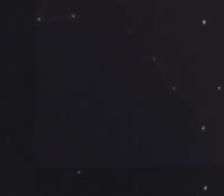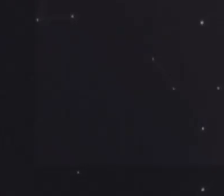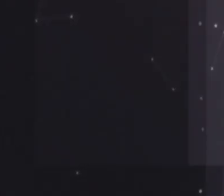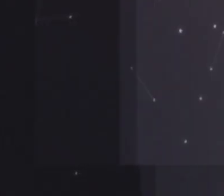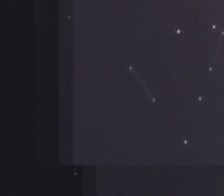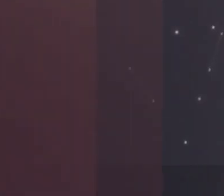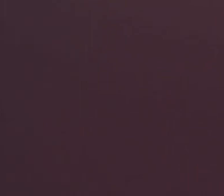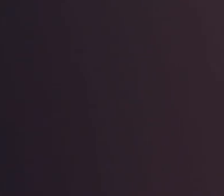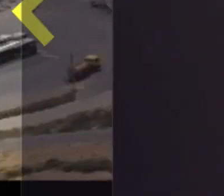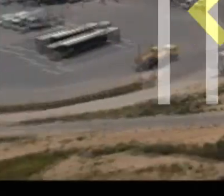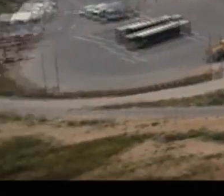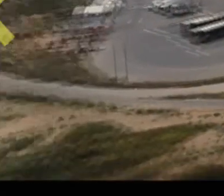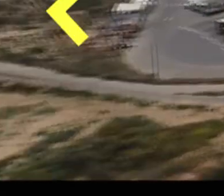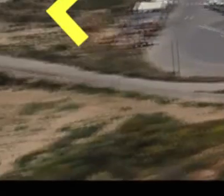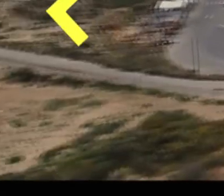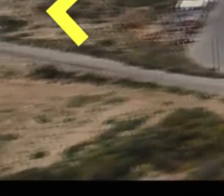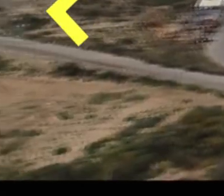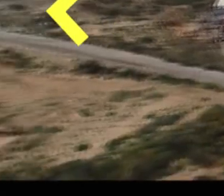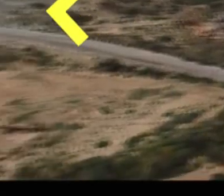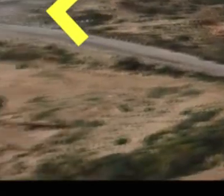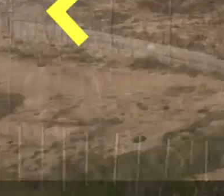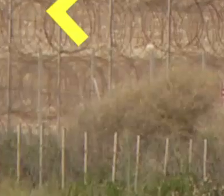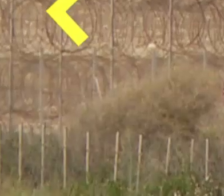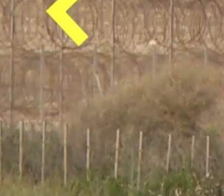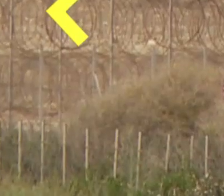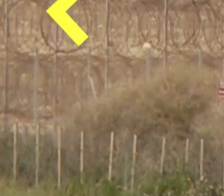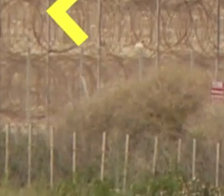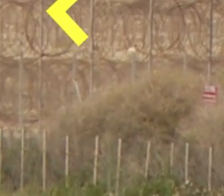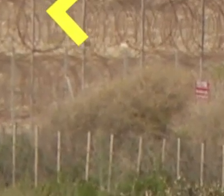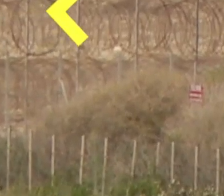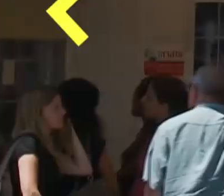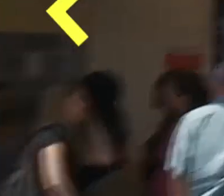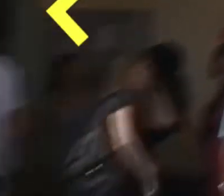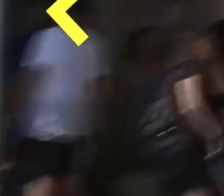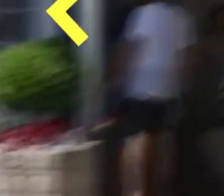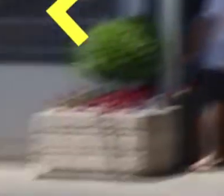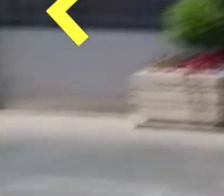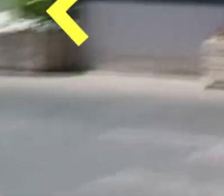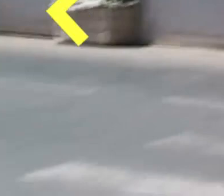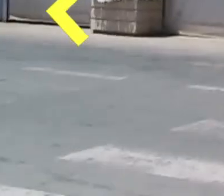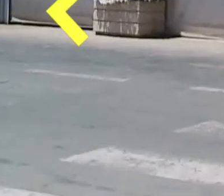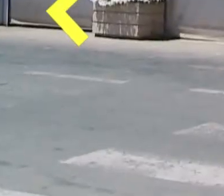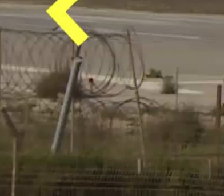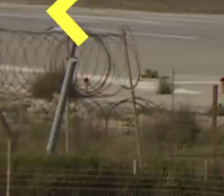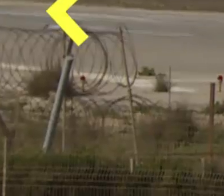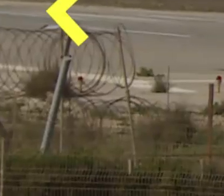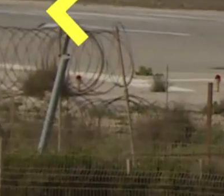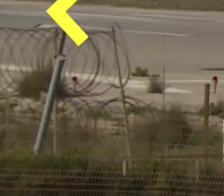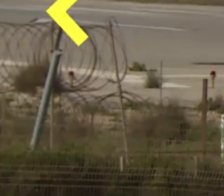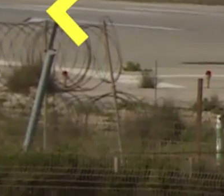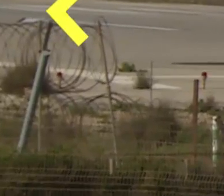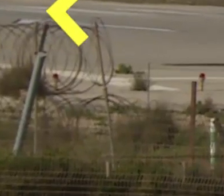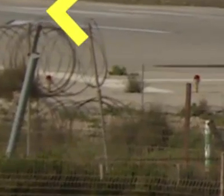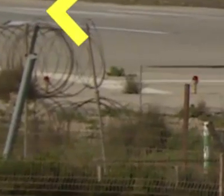חדשות הלילה, מתחילות. סגירת שדה דוב. בעוד כשעה וחצי ינהלו שערי שדה התעופה התל אביבי. מיד